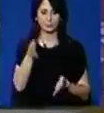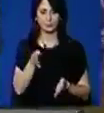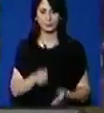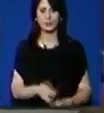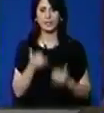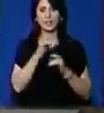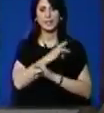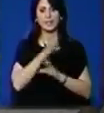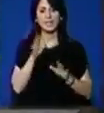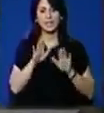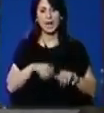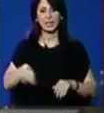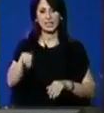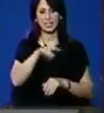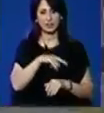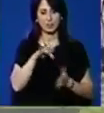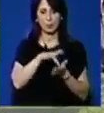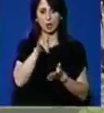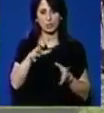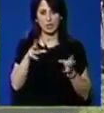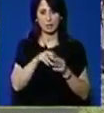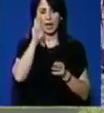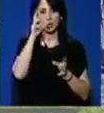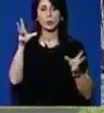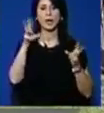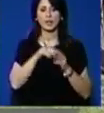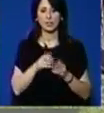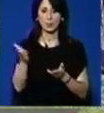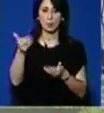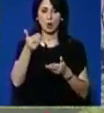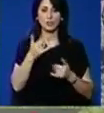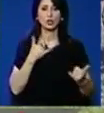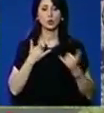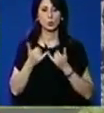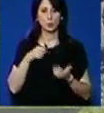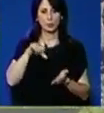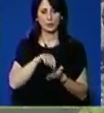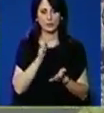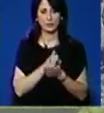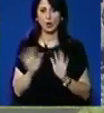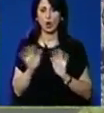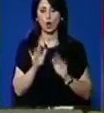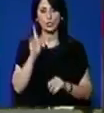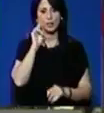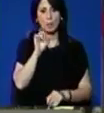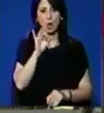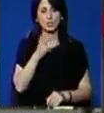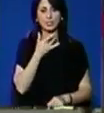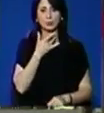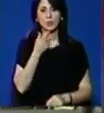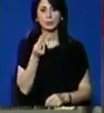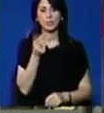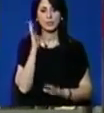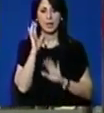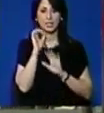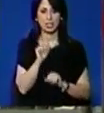მონაწილეობენ. დღესასწაულს ადგილობრივ მოსახლეობასთან და ხელისუფლებასთან ერთად მოწვეული სტუმრებიც დაესწრნენ. ღონისძიება ბოლნისის მუნციპალიტეტის